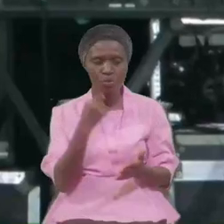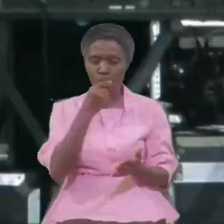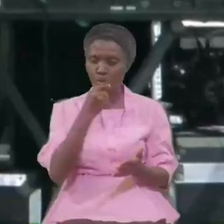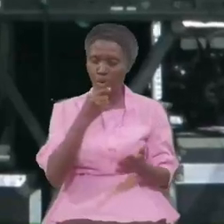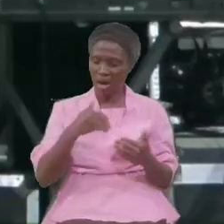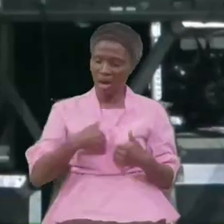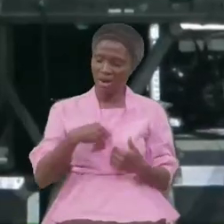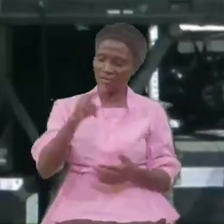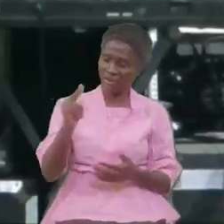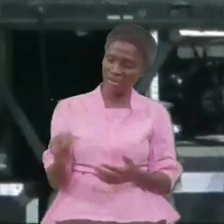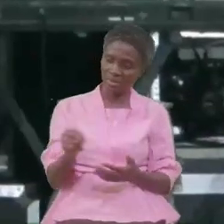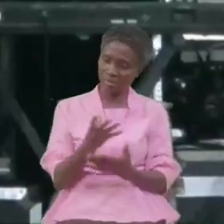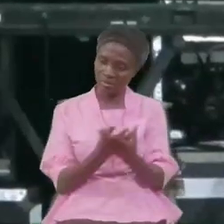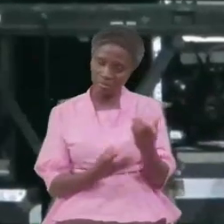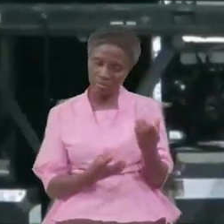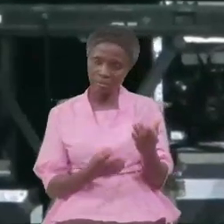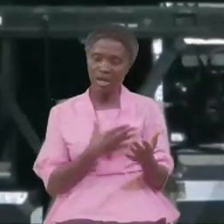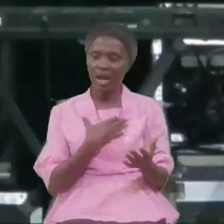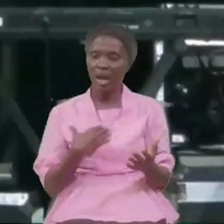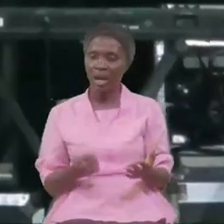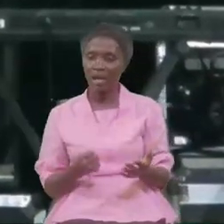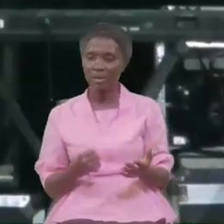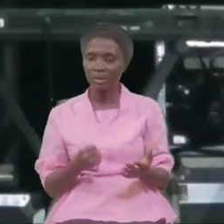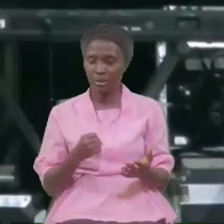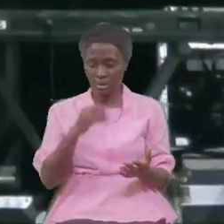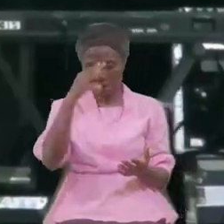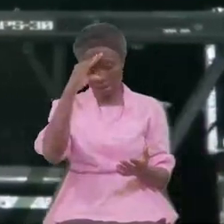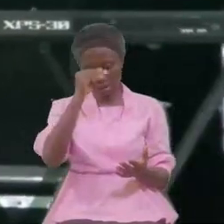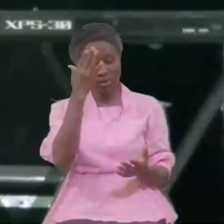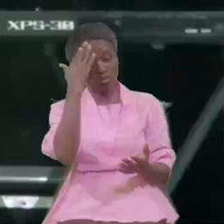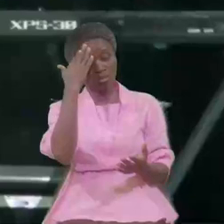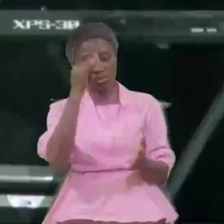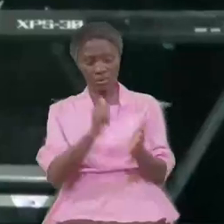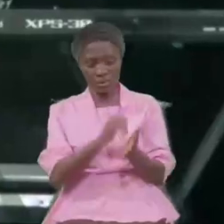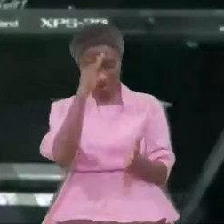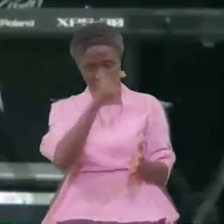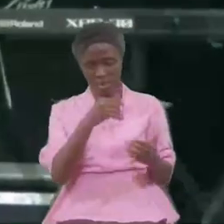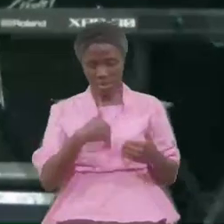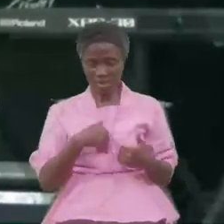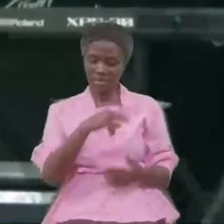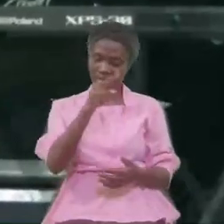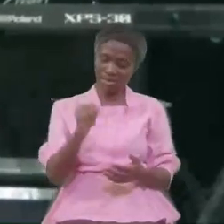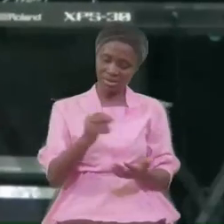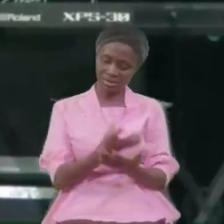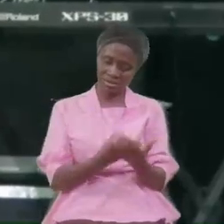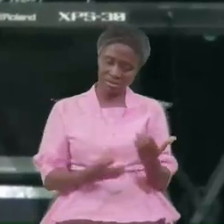Quelqu'un qui est dans le besoin. Il savait qu'il a un besoin.